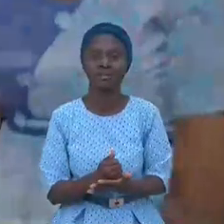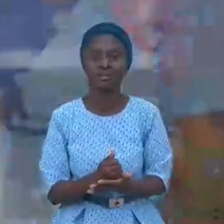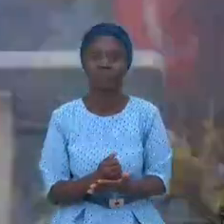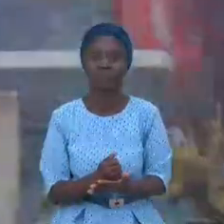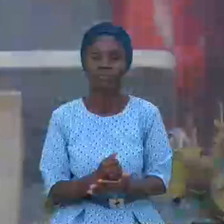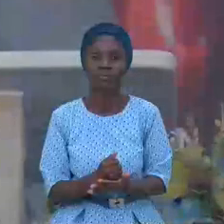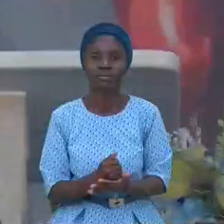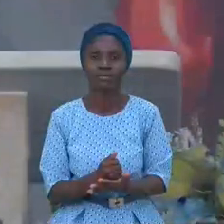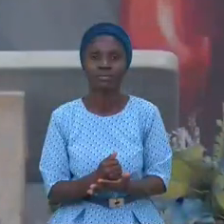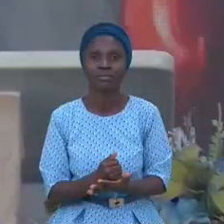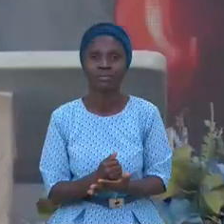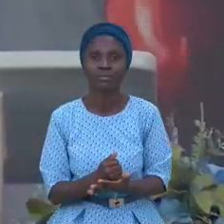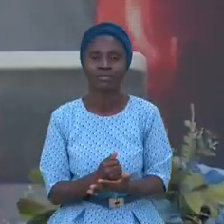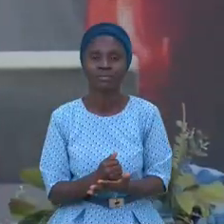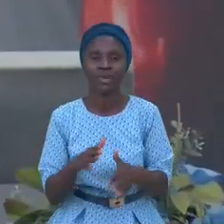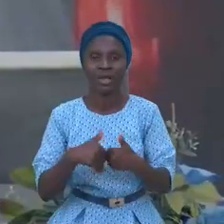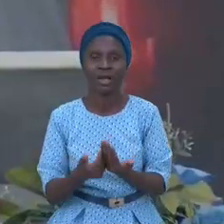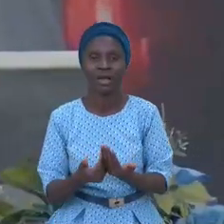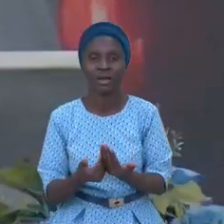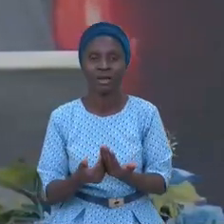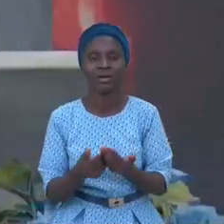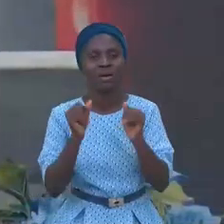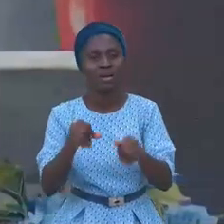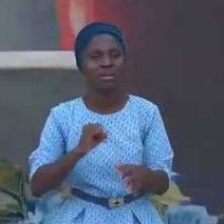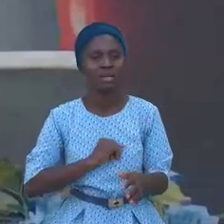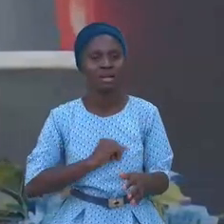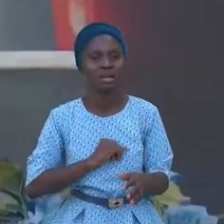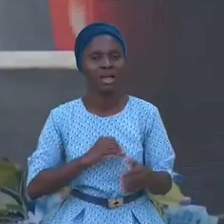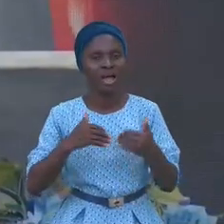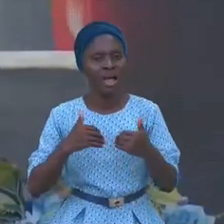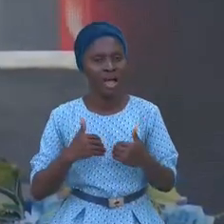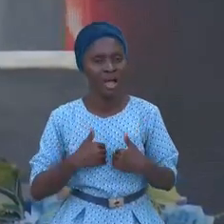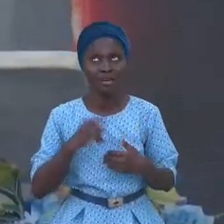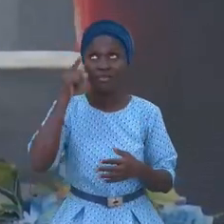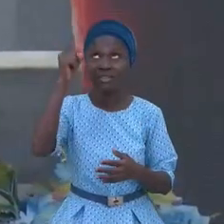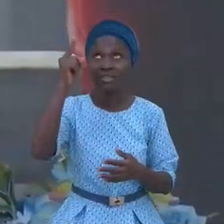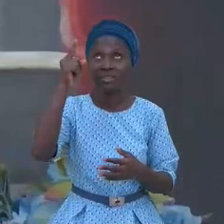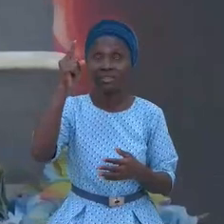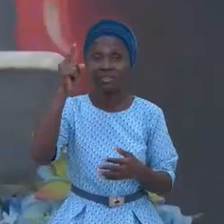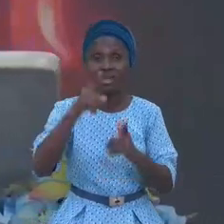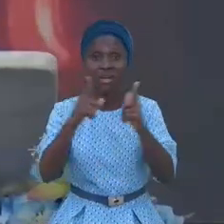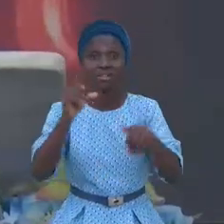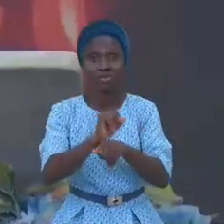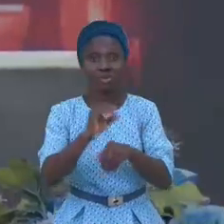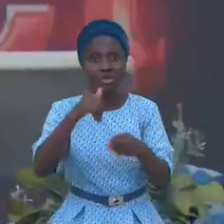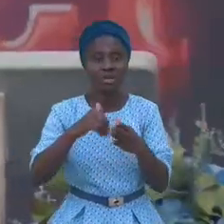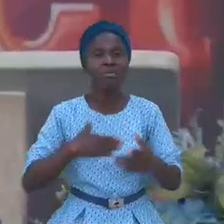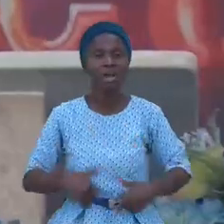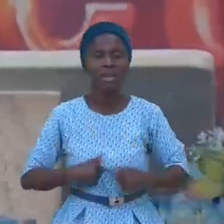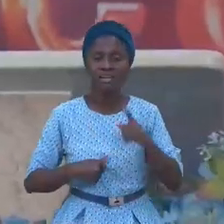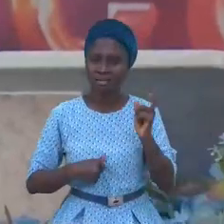Je pense à cela. Comment puis-je avoir ces exploits dans ma vie? Premièrement,